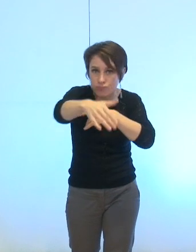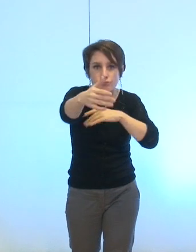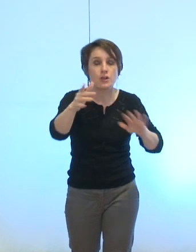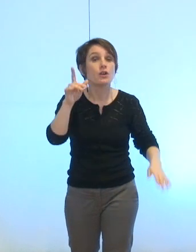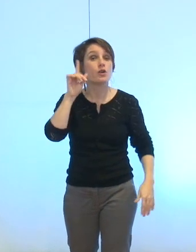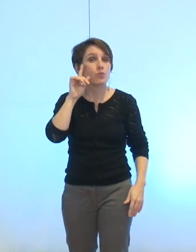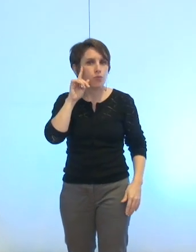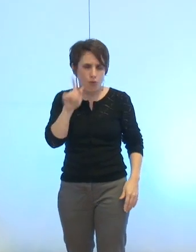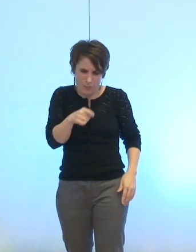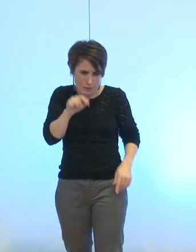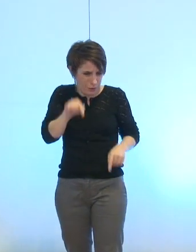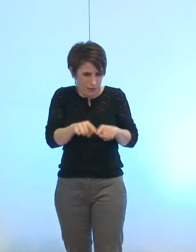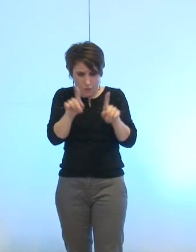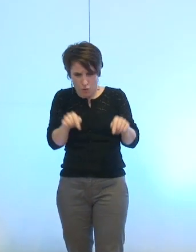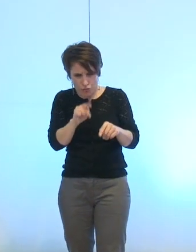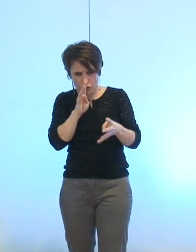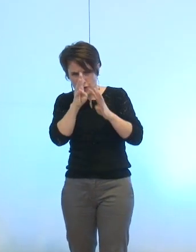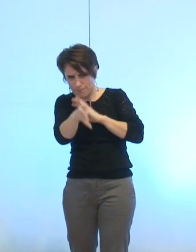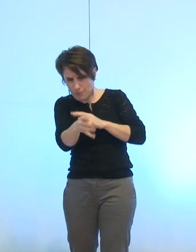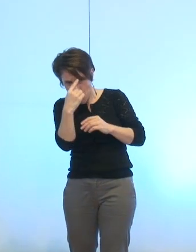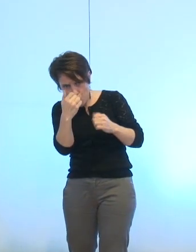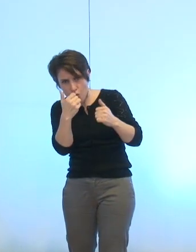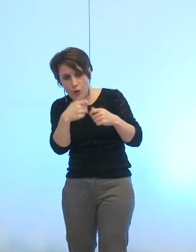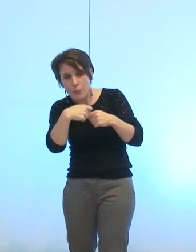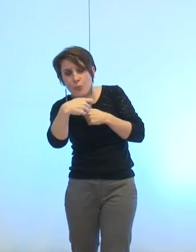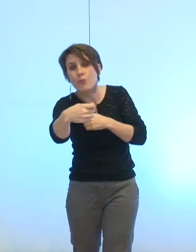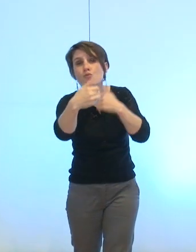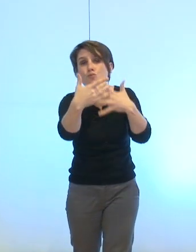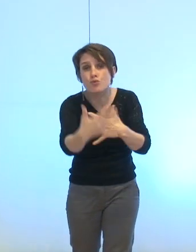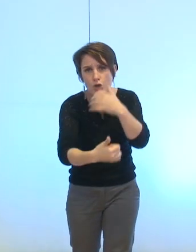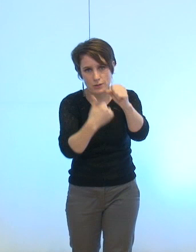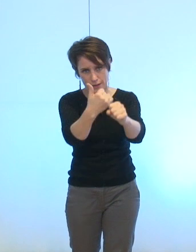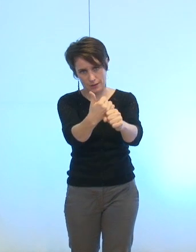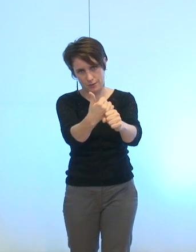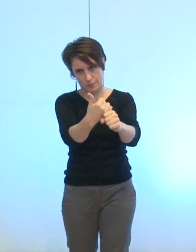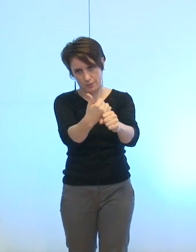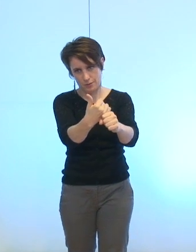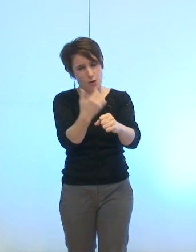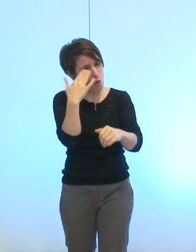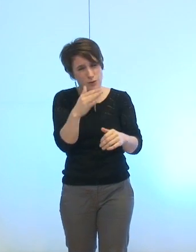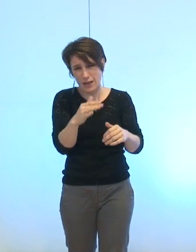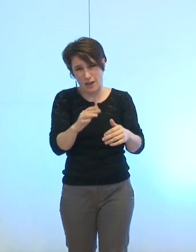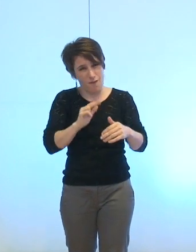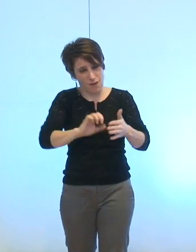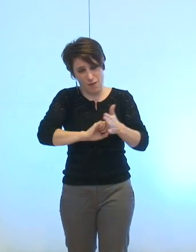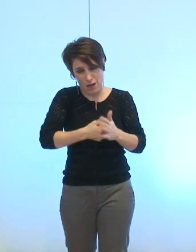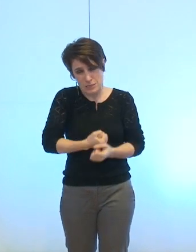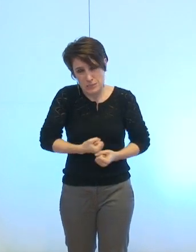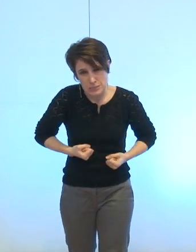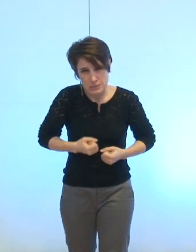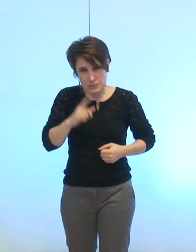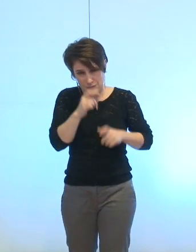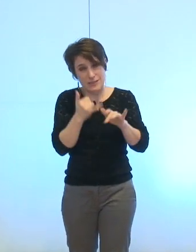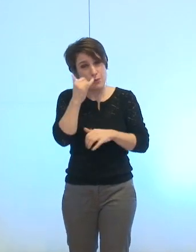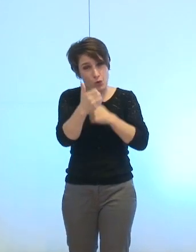pluriannuelle sur ce dossier que qui sera évidemment qui restera extrêmement compliqué pendant les années euh de baisse des